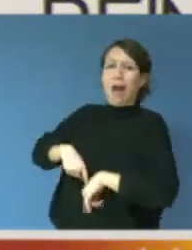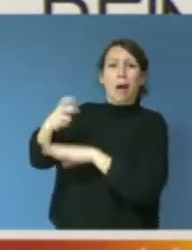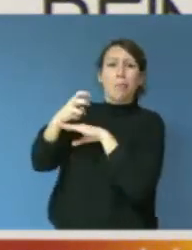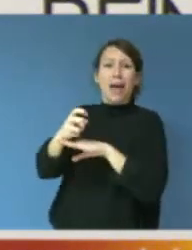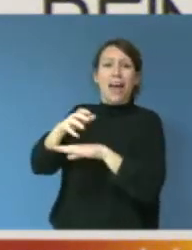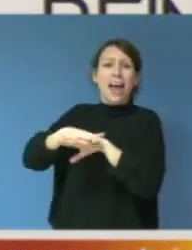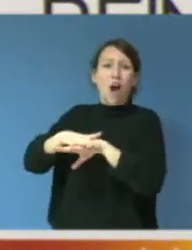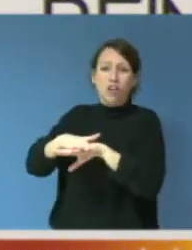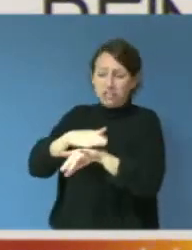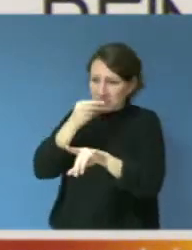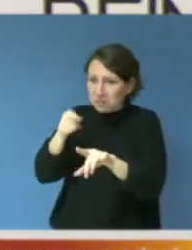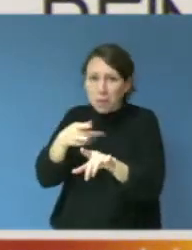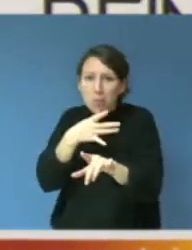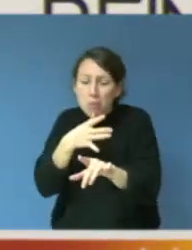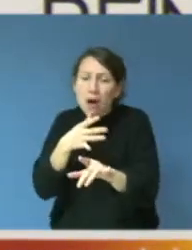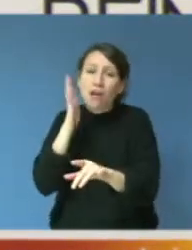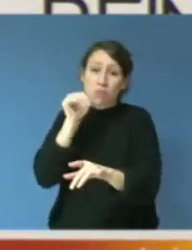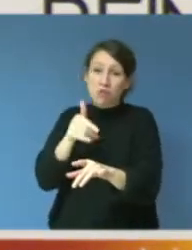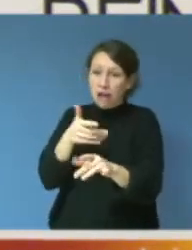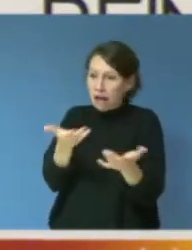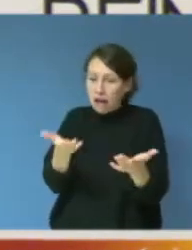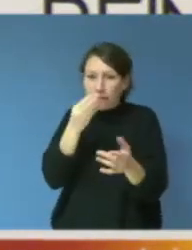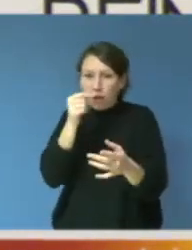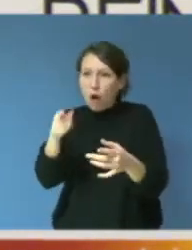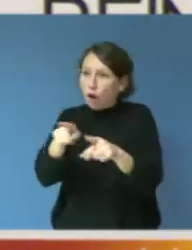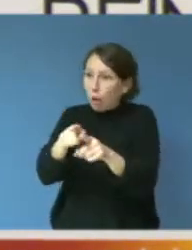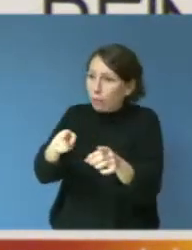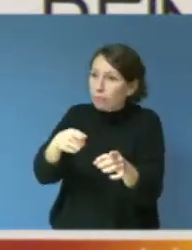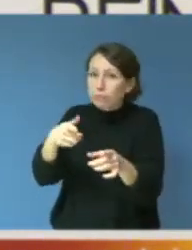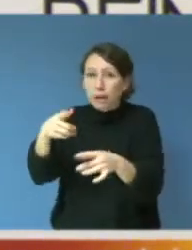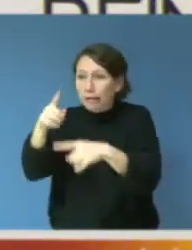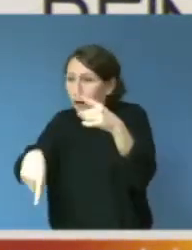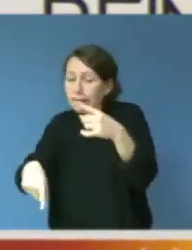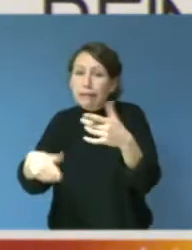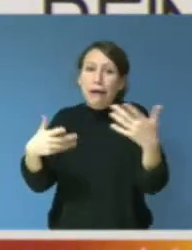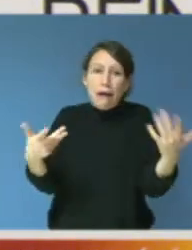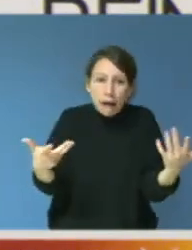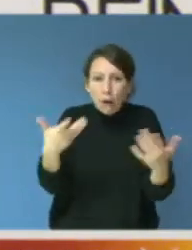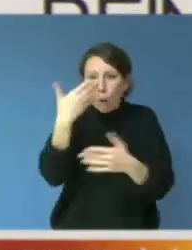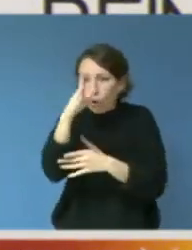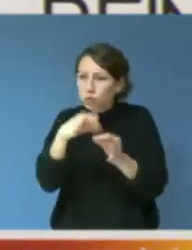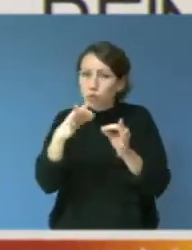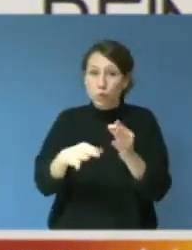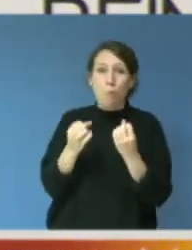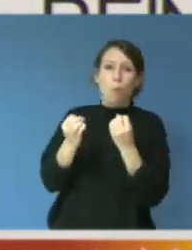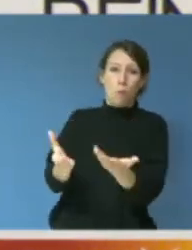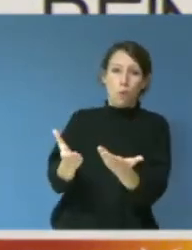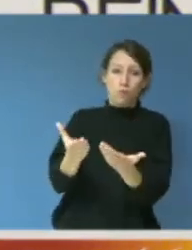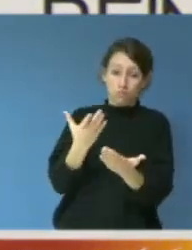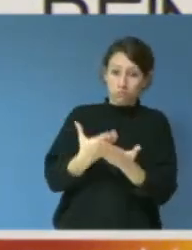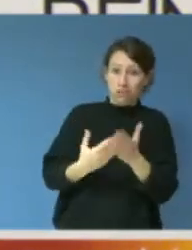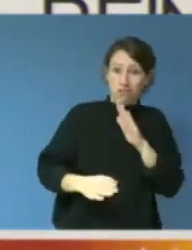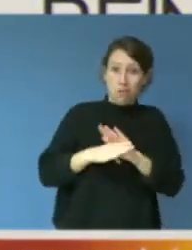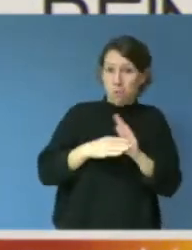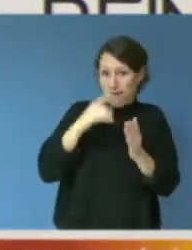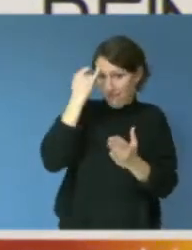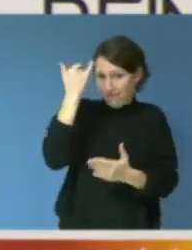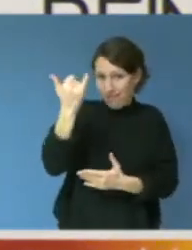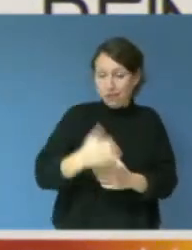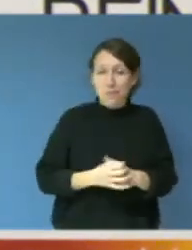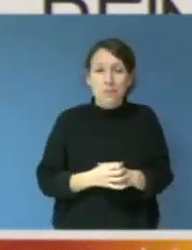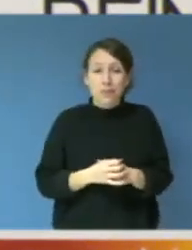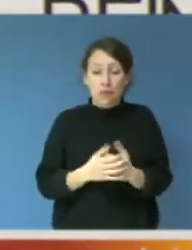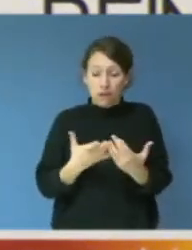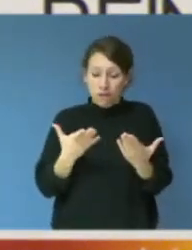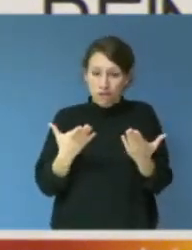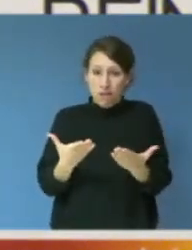entreprises qui passaient à travers le trou de la raquette, pour être clair avec vous. Au moment où je vous parle, globalement, dans la région, on a à peu